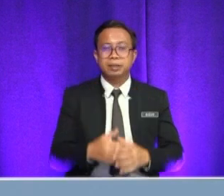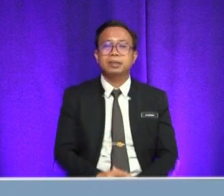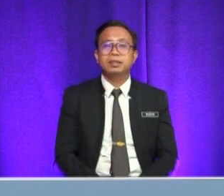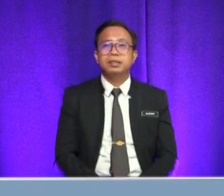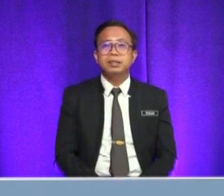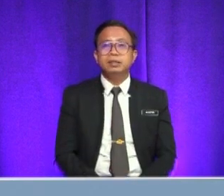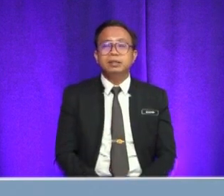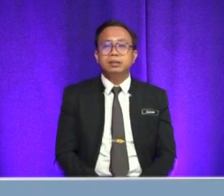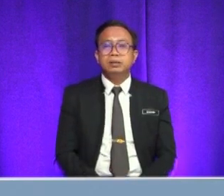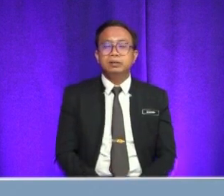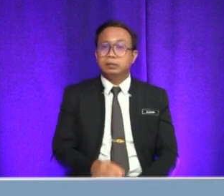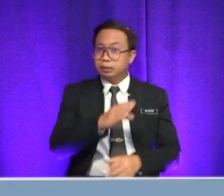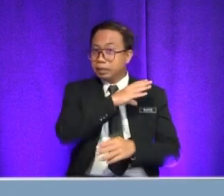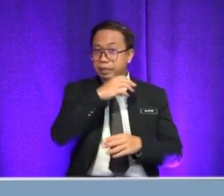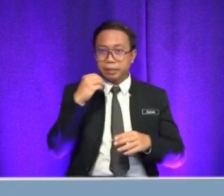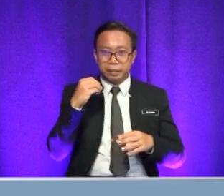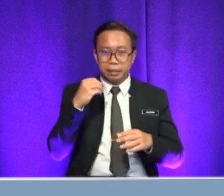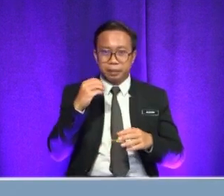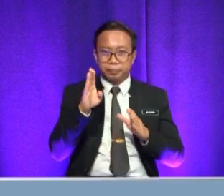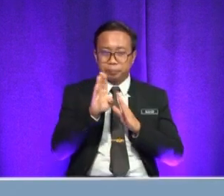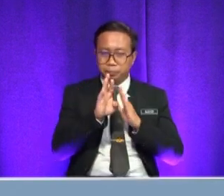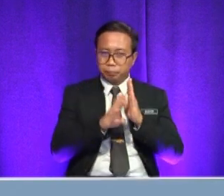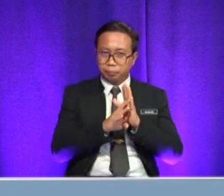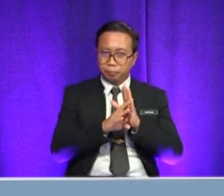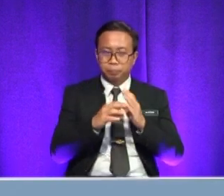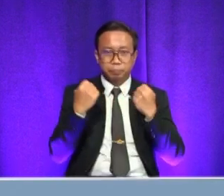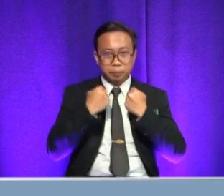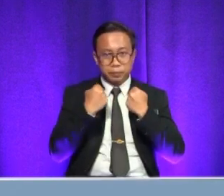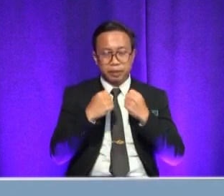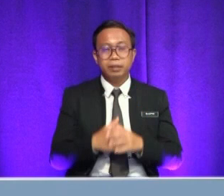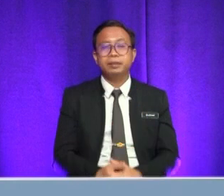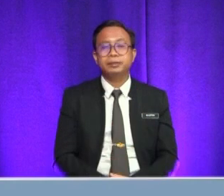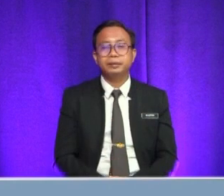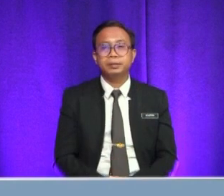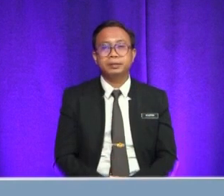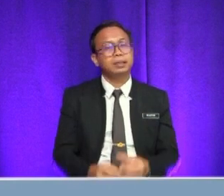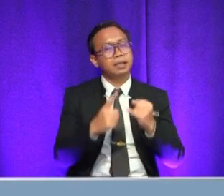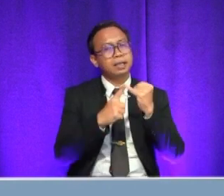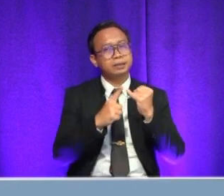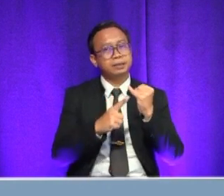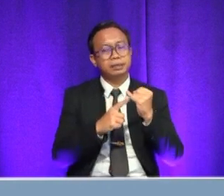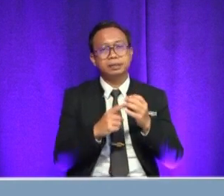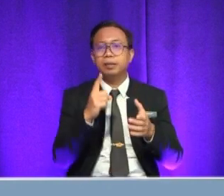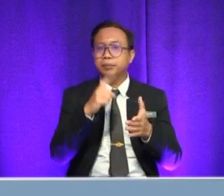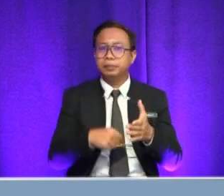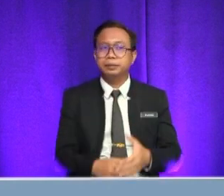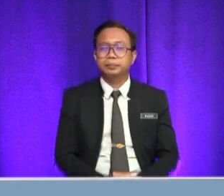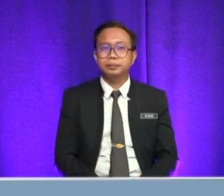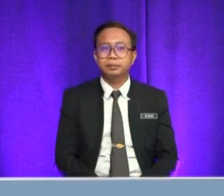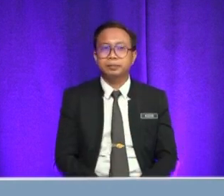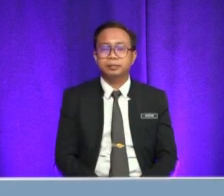merah dan prob hitam pada laras suhu dalam keadaan off, on dan berais. Okey, akhir sekali.